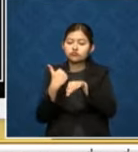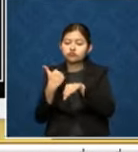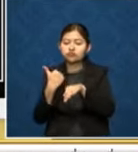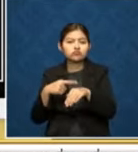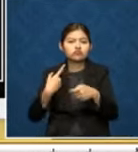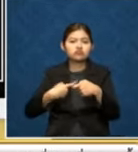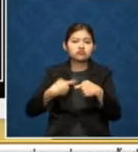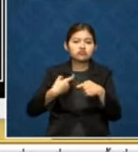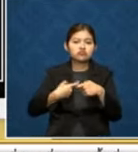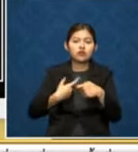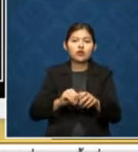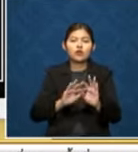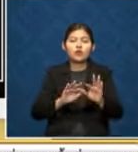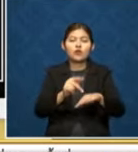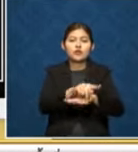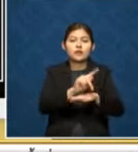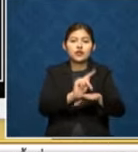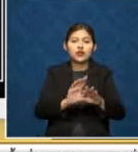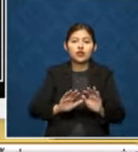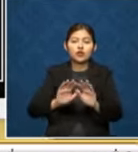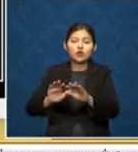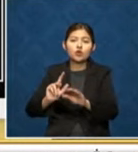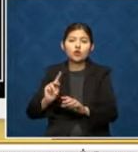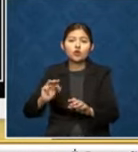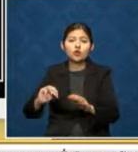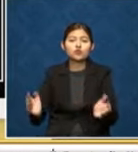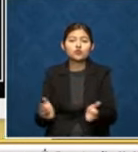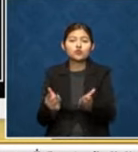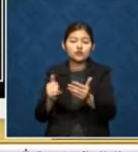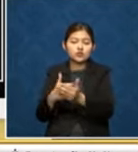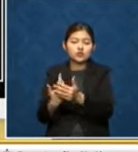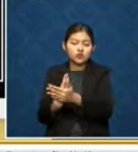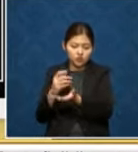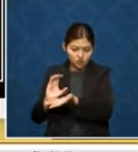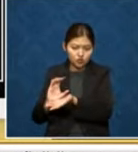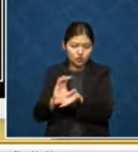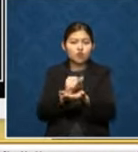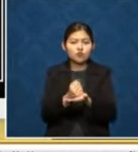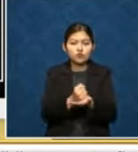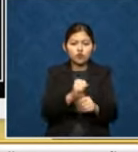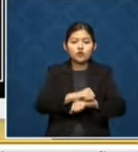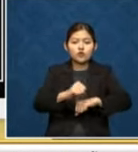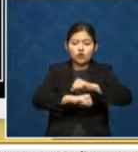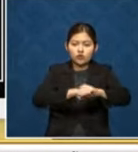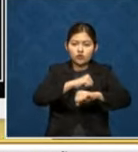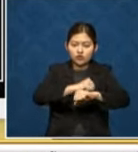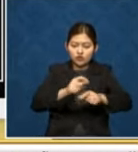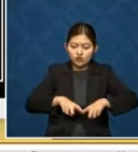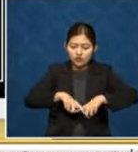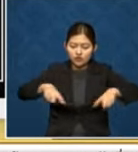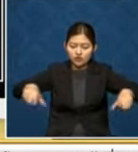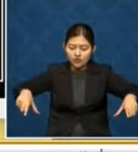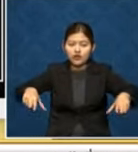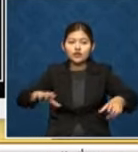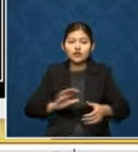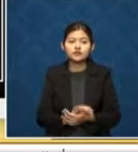ทานนั้นทำหนังสือถึงกรมส่งเสริมนั้นอุดหนุนงบประมาณลงไปในพื้นที่ตำบลที่ผมได้กล่าวมาเพื่อ